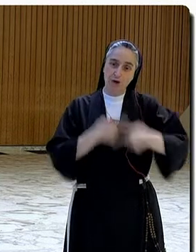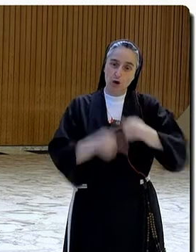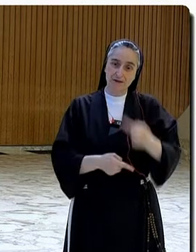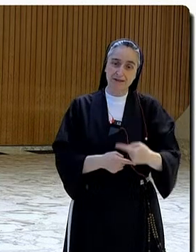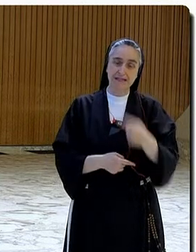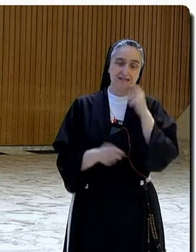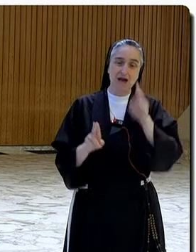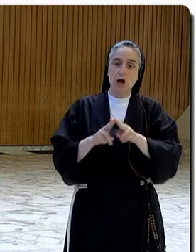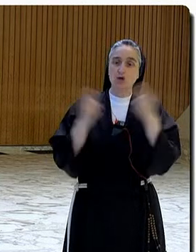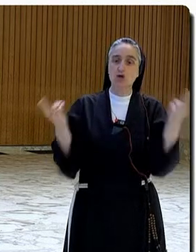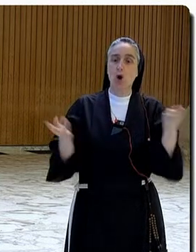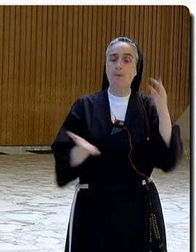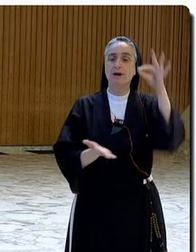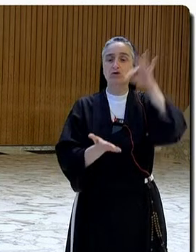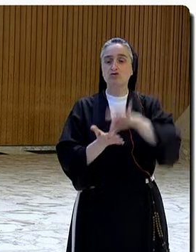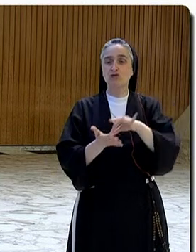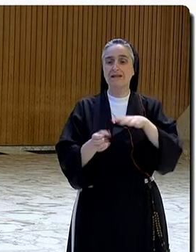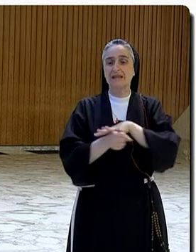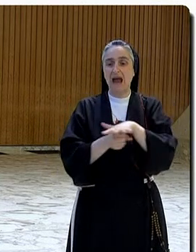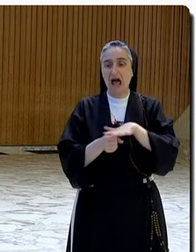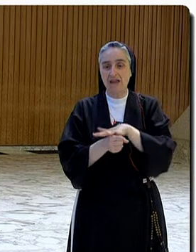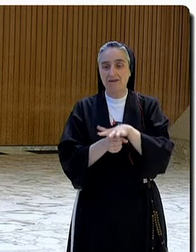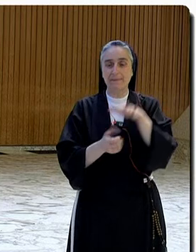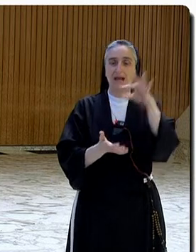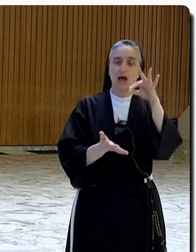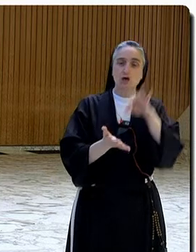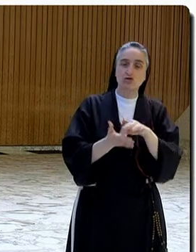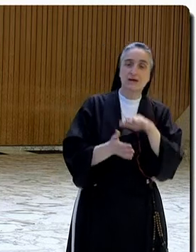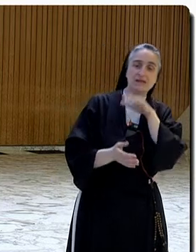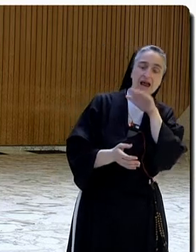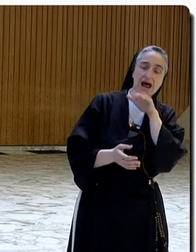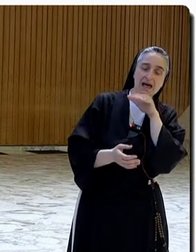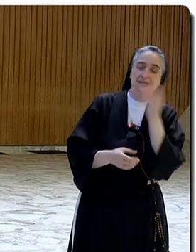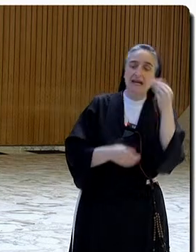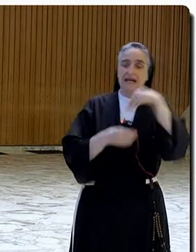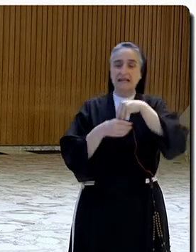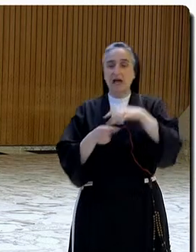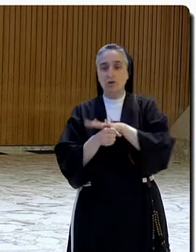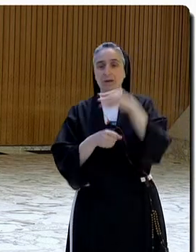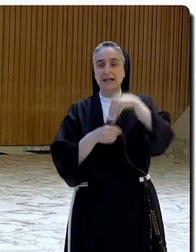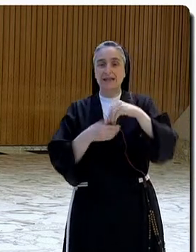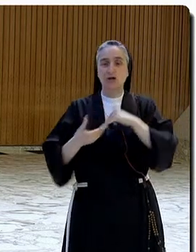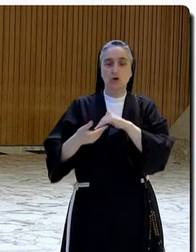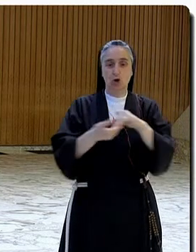cioè riscoprire la centralità degli anziani nella famiglia e nella società.